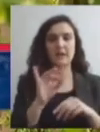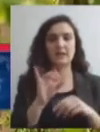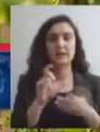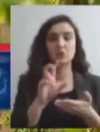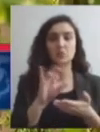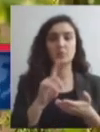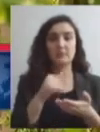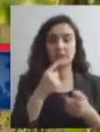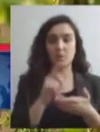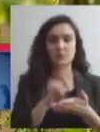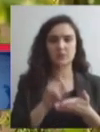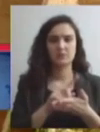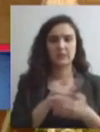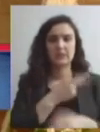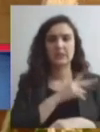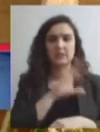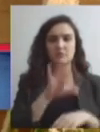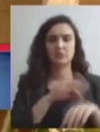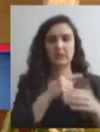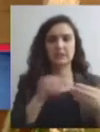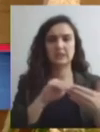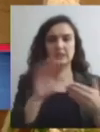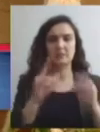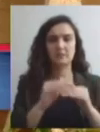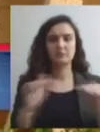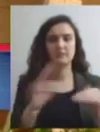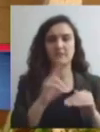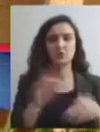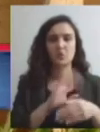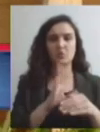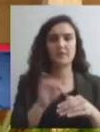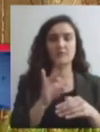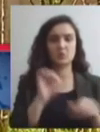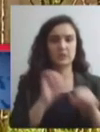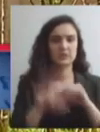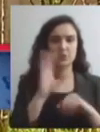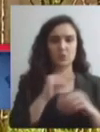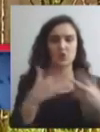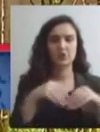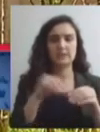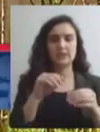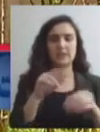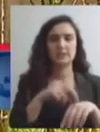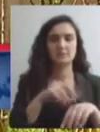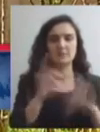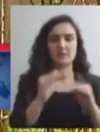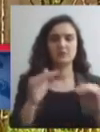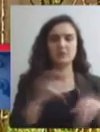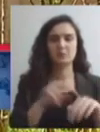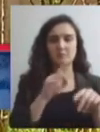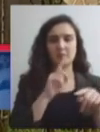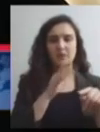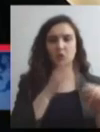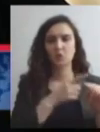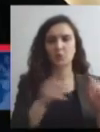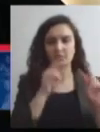განცხადებით, აუცილებელია კლინიკებიდან გაწერილი ის ბავშვები, რომლებმაც კორონავირუსი დაძლიეს, ოჯახის ექიმის ან პედიატრის პერიოდული მეთვალყურეობის ქვეშ